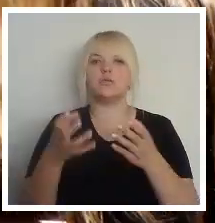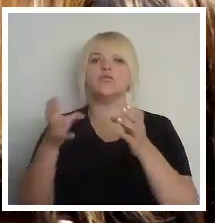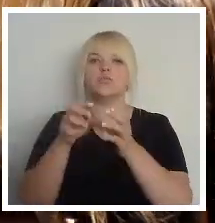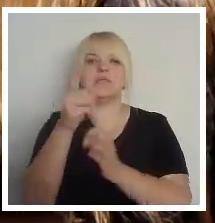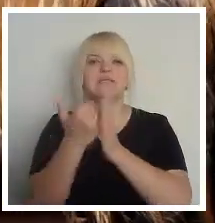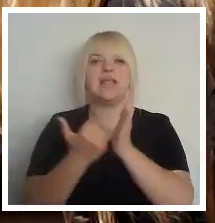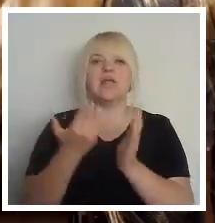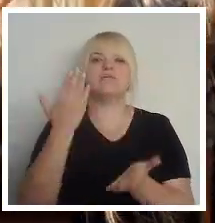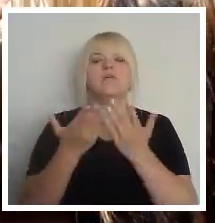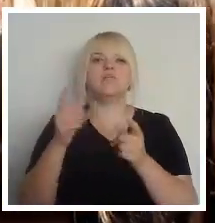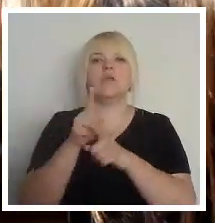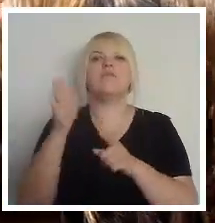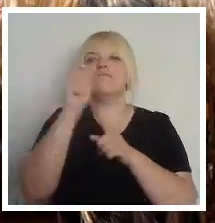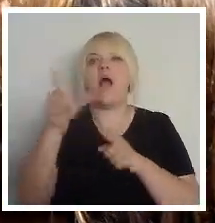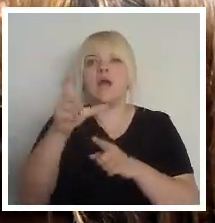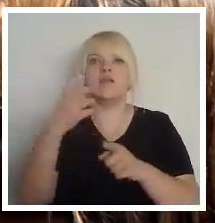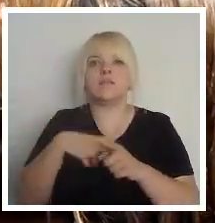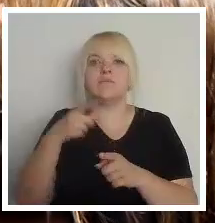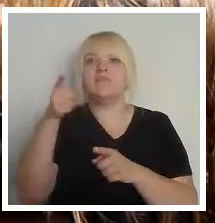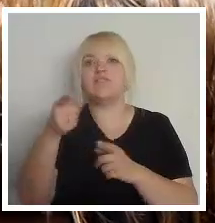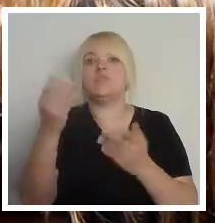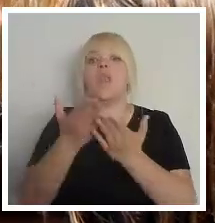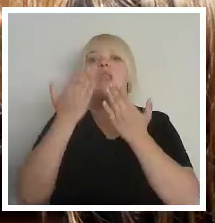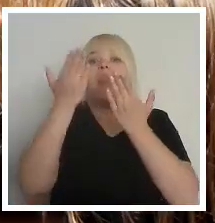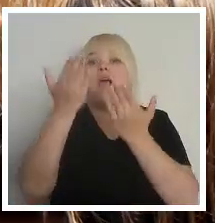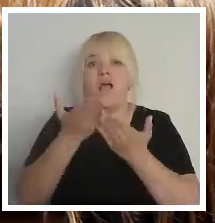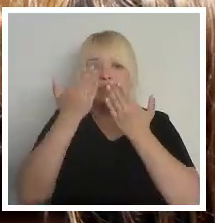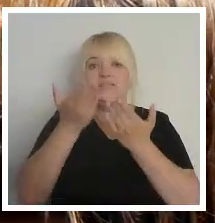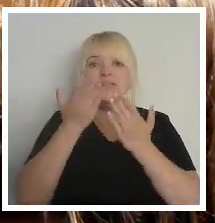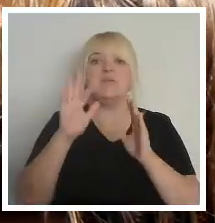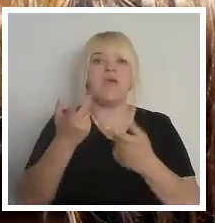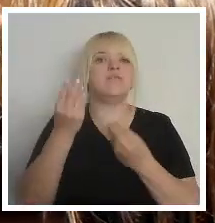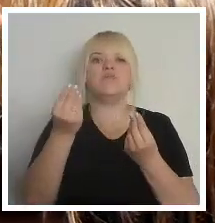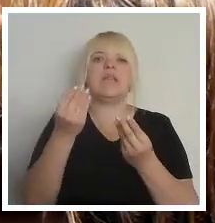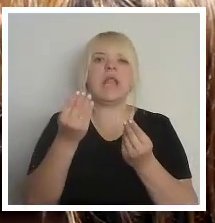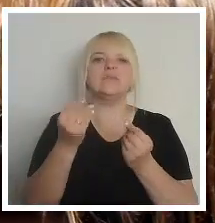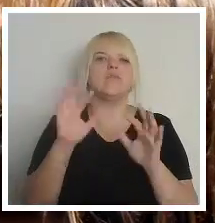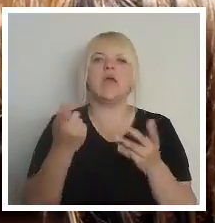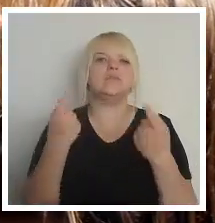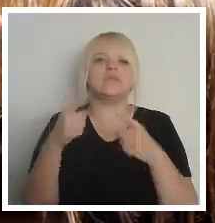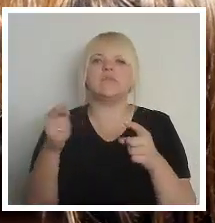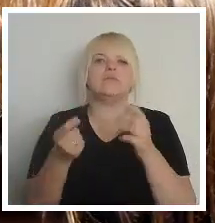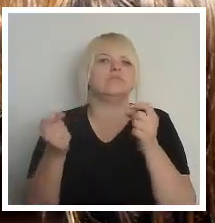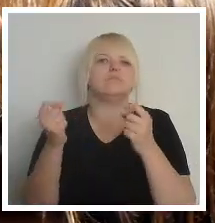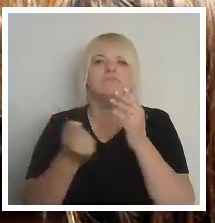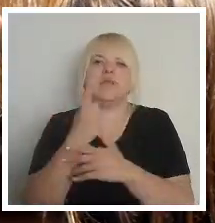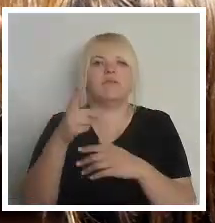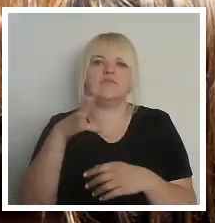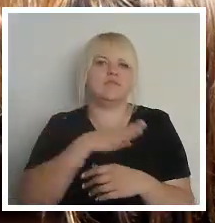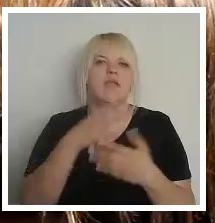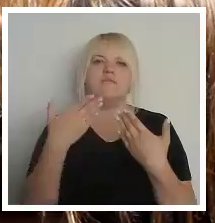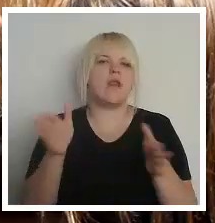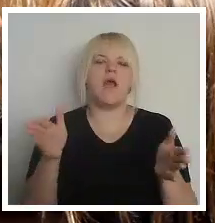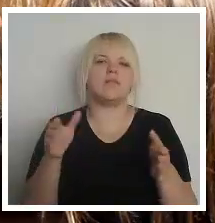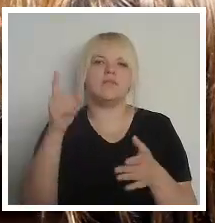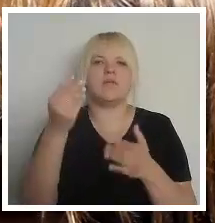pat vēl varbūt vairāk nepieciešams viņu patērēt, bet savukārt viņas vai nu finansiāli vai citu aspektu vadītas nevar piekļūt šim maksas saturam.